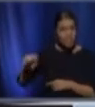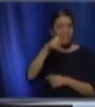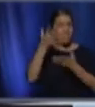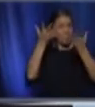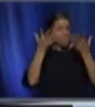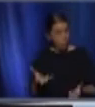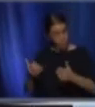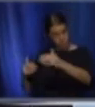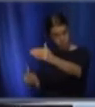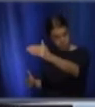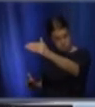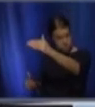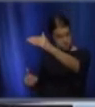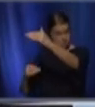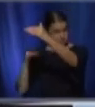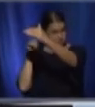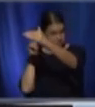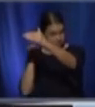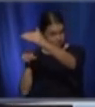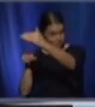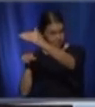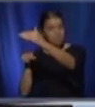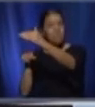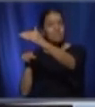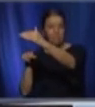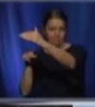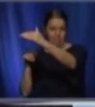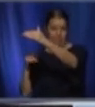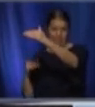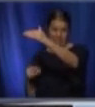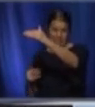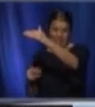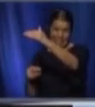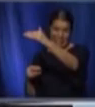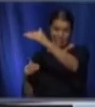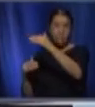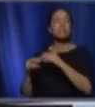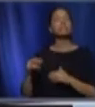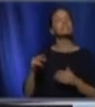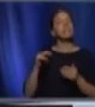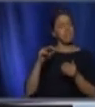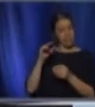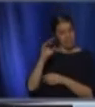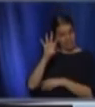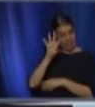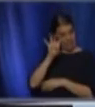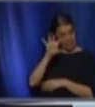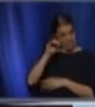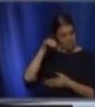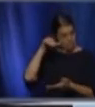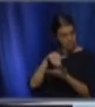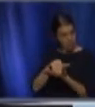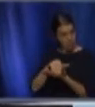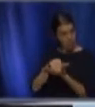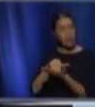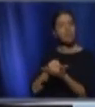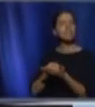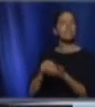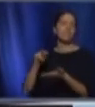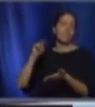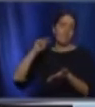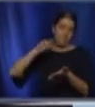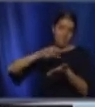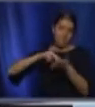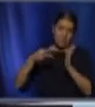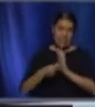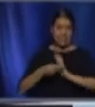ce qu'on a emmagasiné, malheureusement, de 140 000, bien, il faut en faire 5 à 10 000 de plus par mois pour être capable